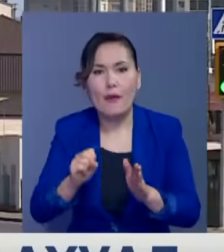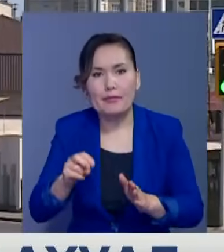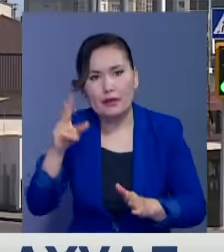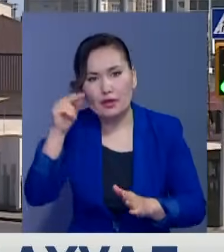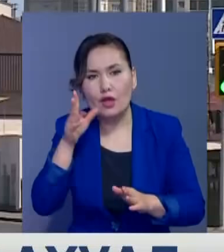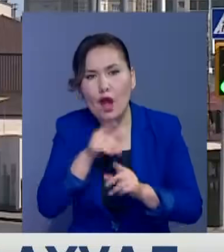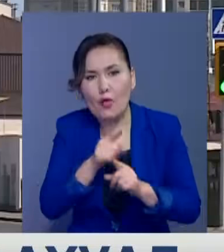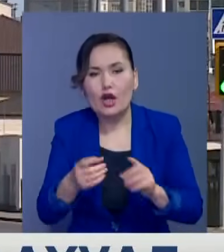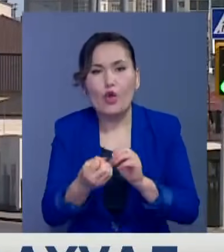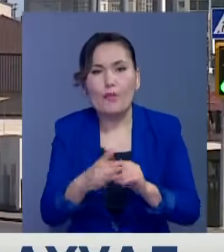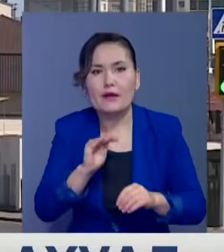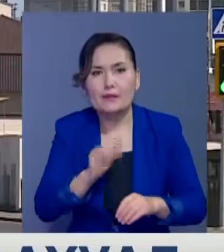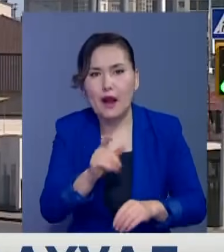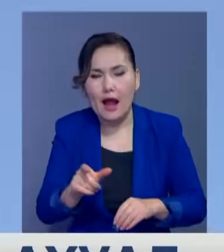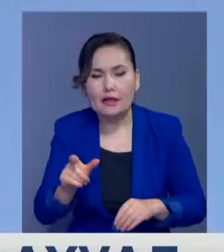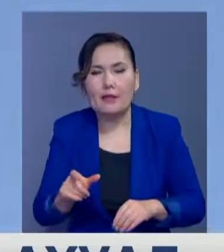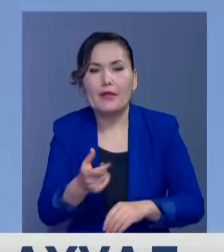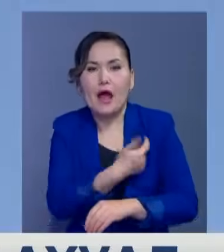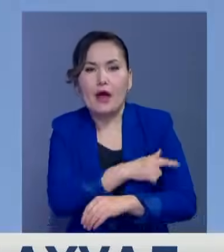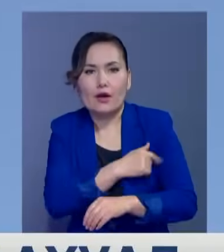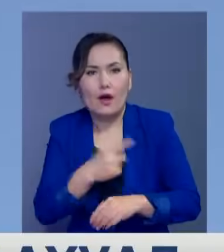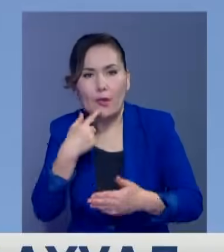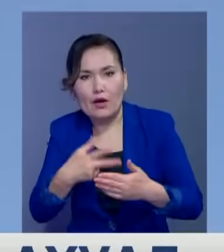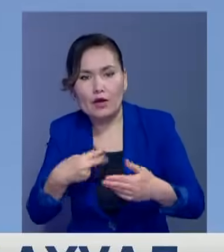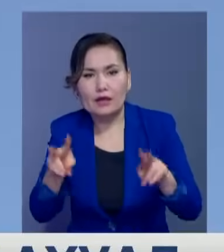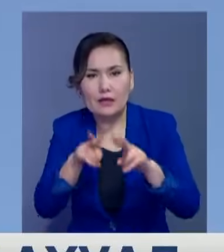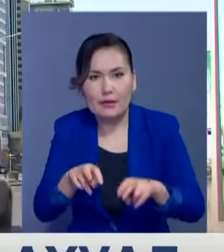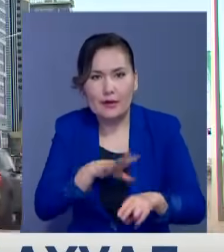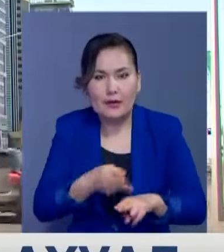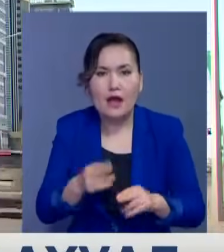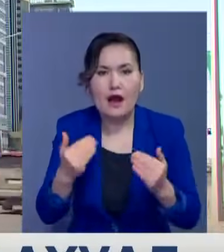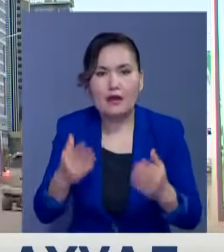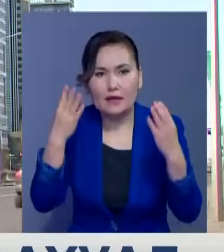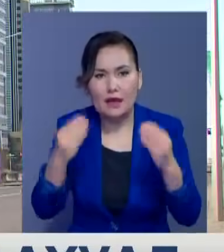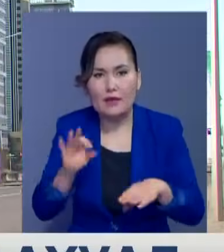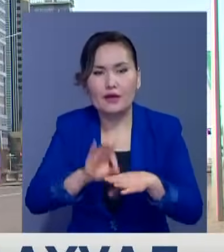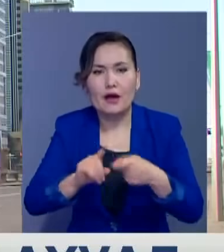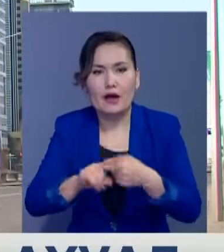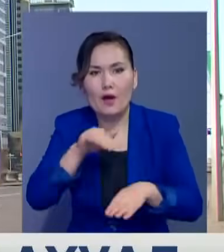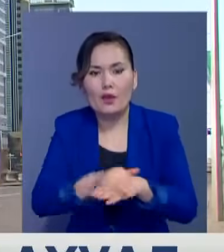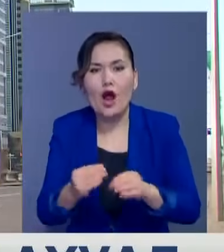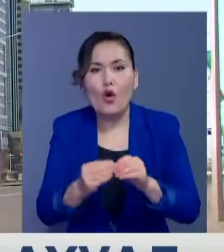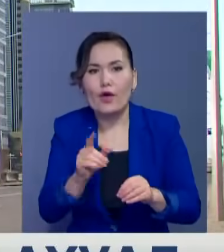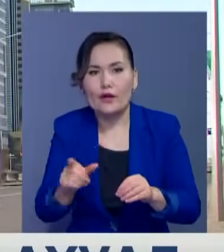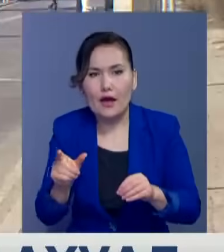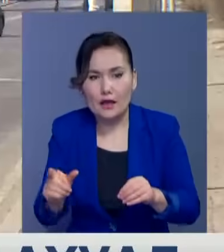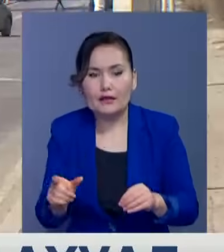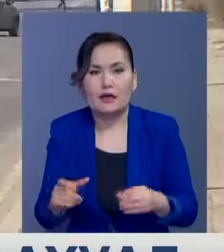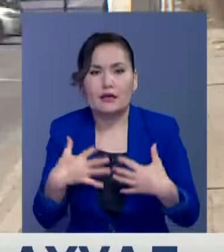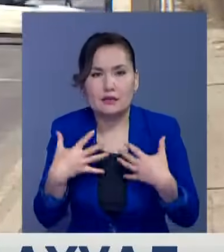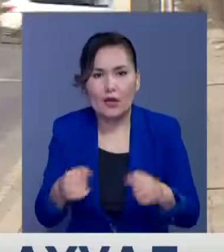бері 15 мыңнан астам азамат экспресс-тест тапсырыпты. Қазіргі таңда дертке шалдыққан 10 науқас жағдай